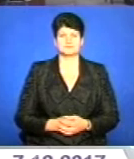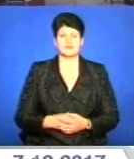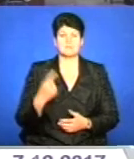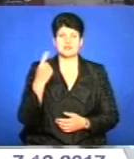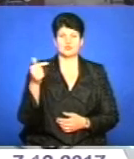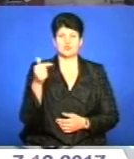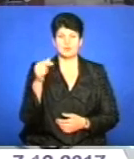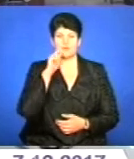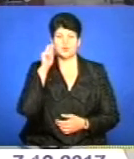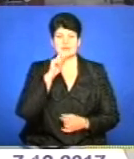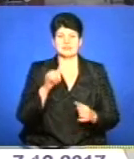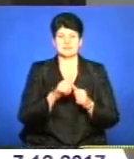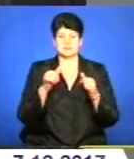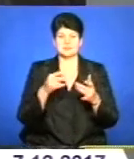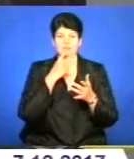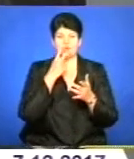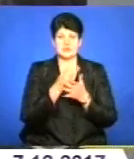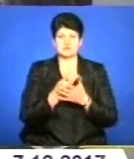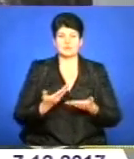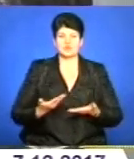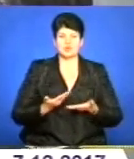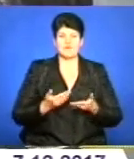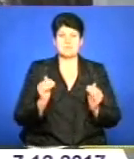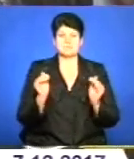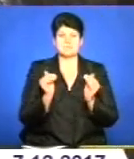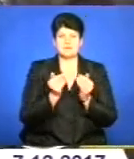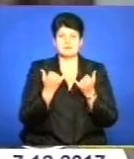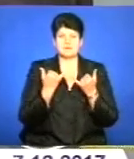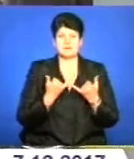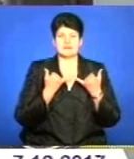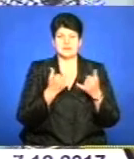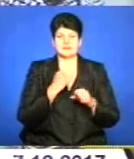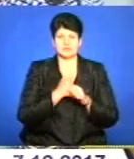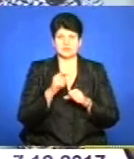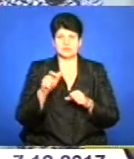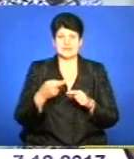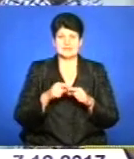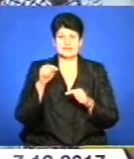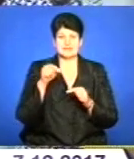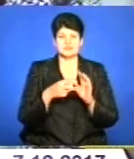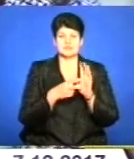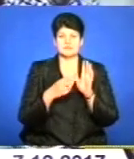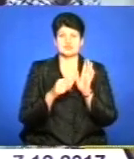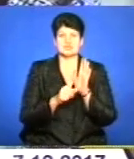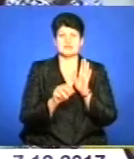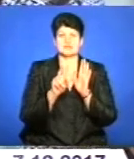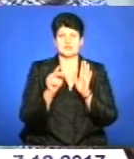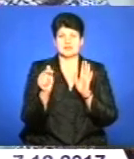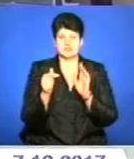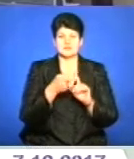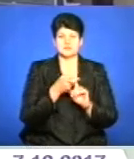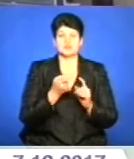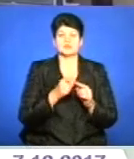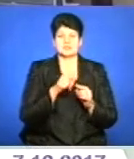1 грудня в Україні зріс показник прожиткового мінімуму. Тепер для працездатних осіб він становить 1762 гривні. У зв'язку з